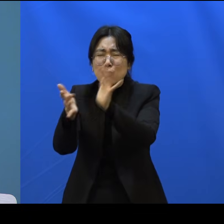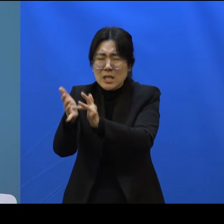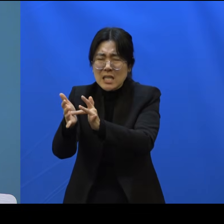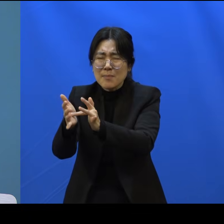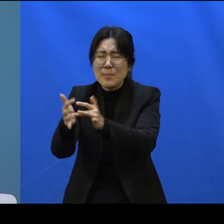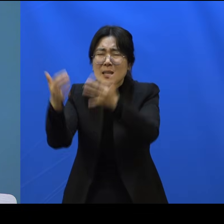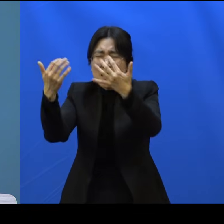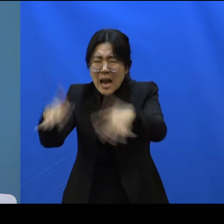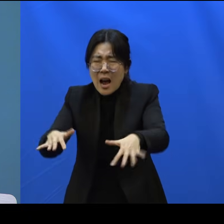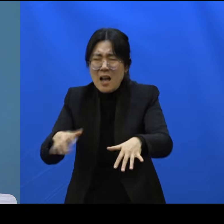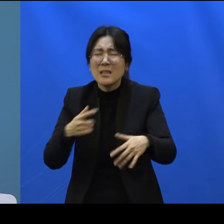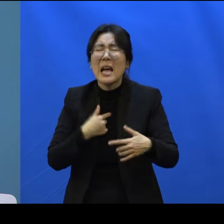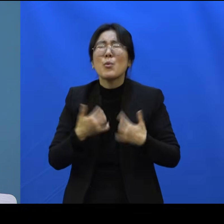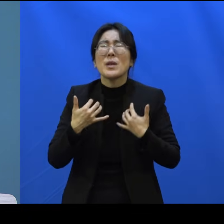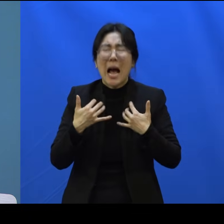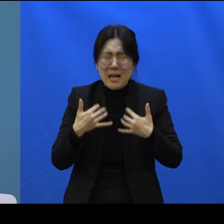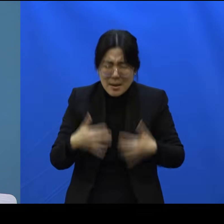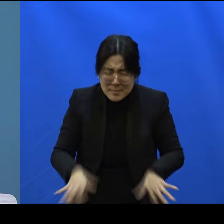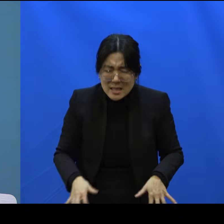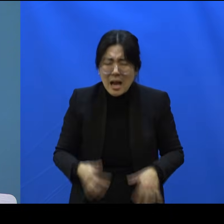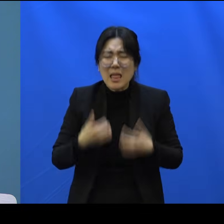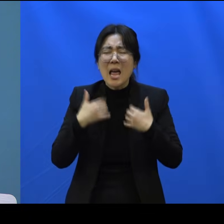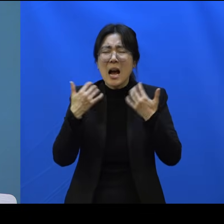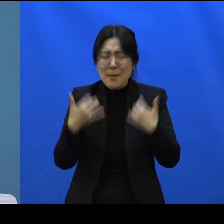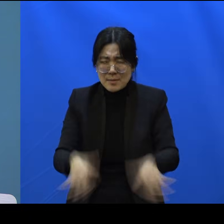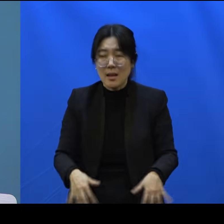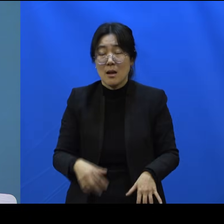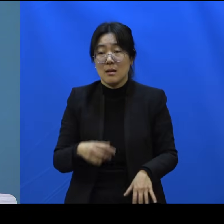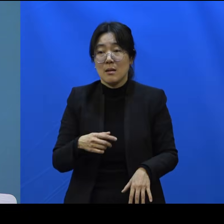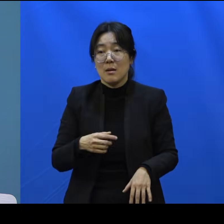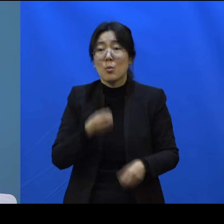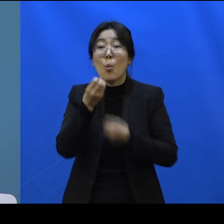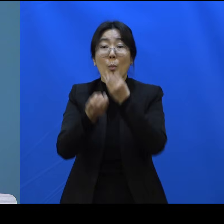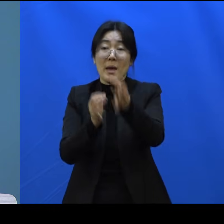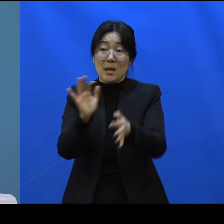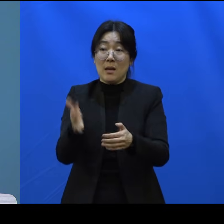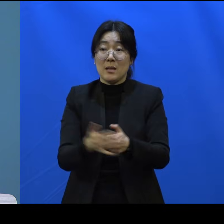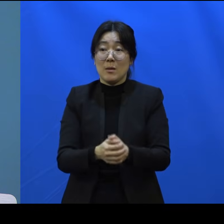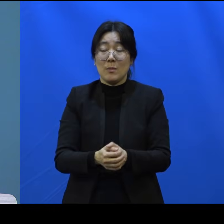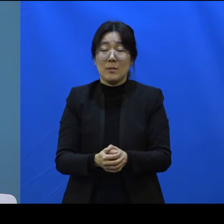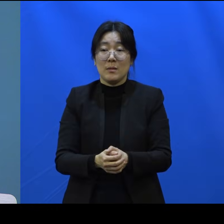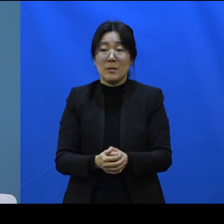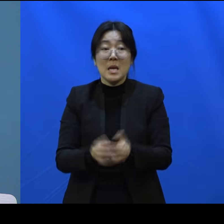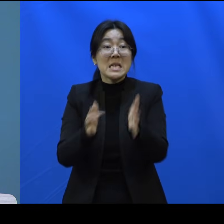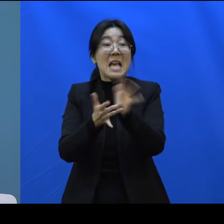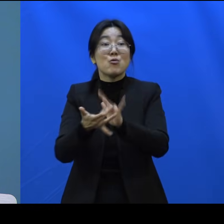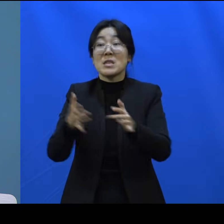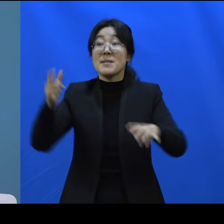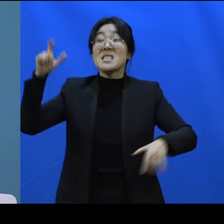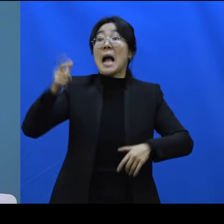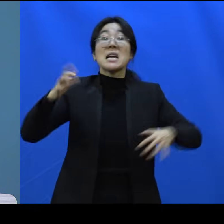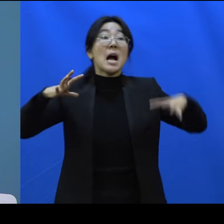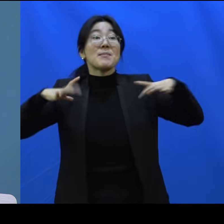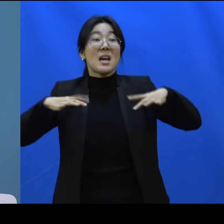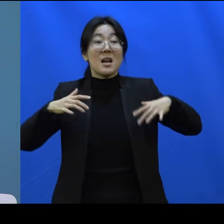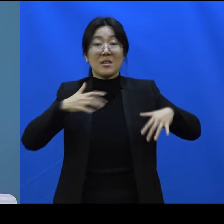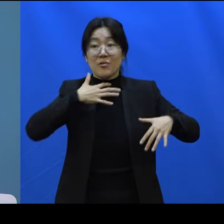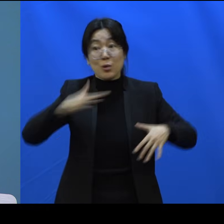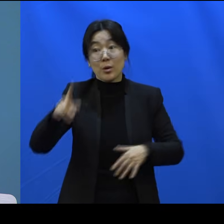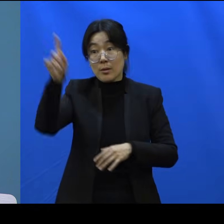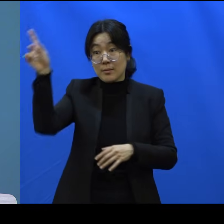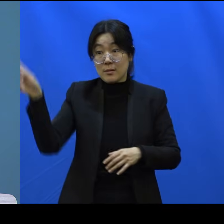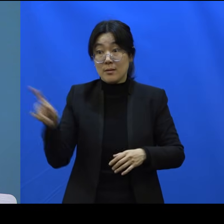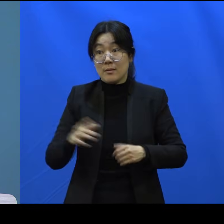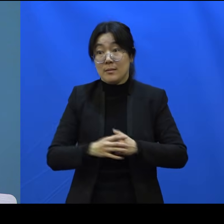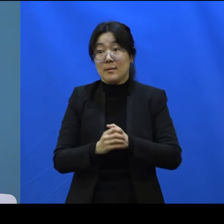왜? 그 복음의 능력을 우리가 알기 때문에, 그 십자가의 능력을 우리가 알기 때문에, 그 십자가에 답이 있다는 걸 믿기